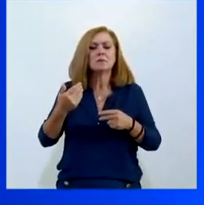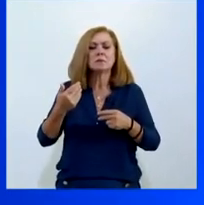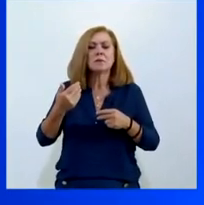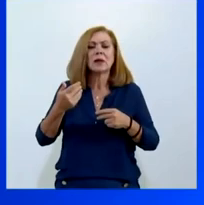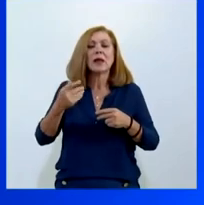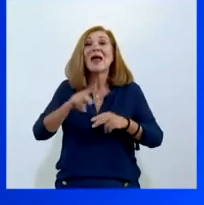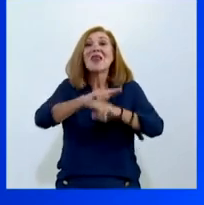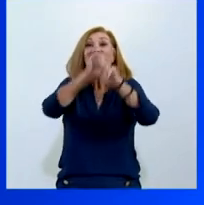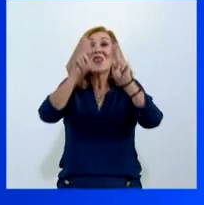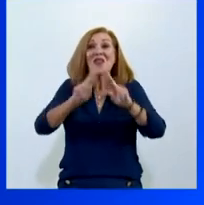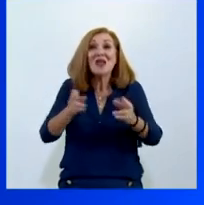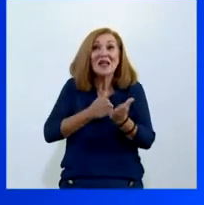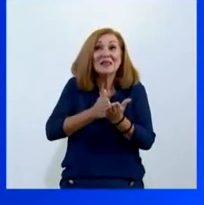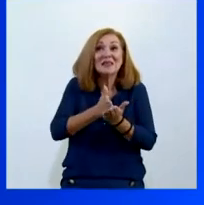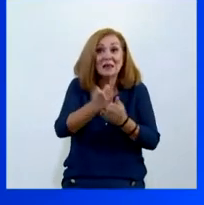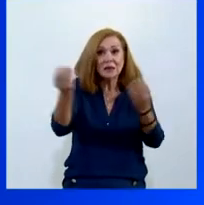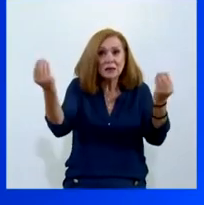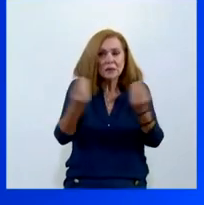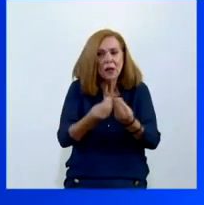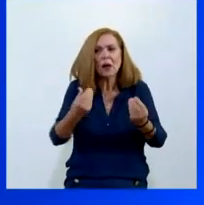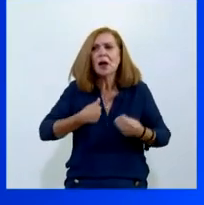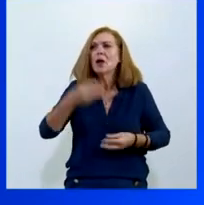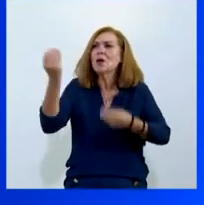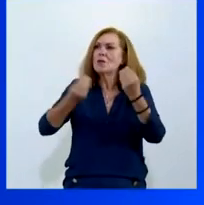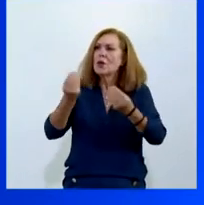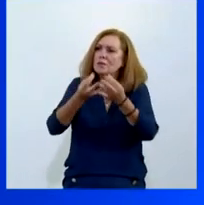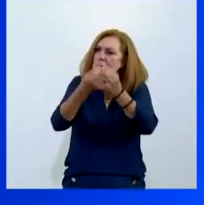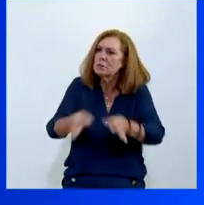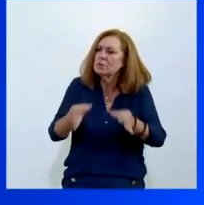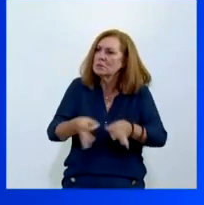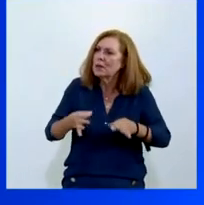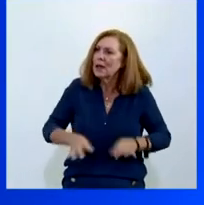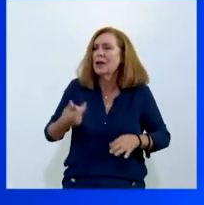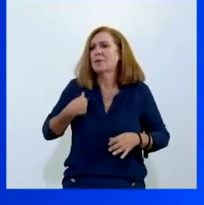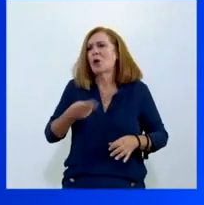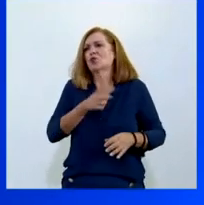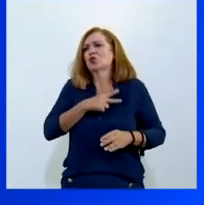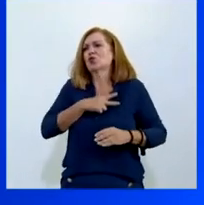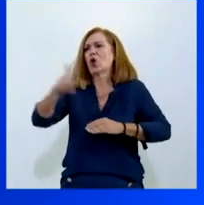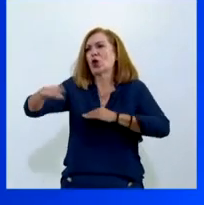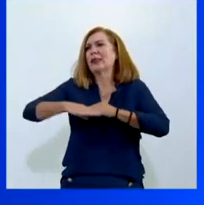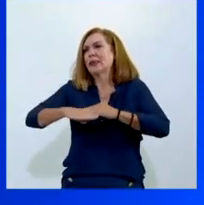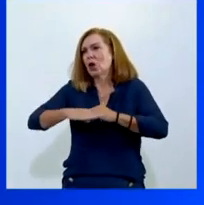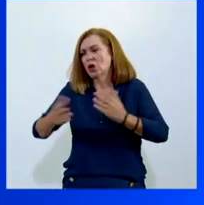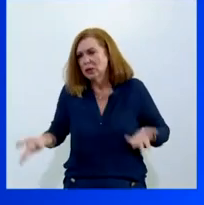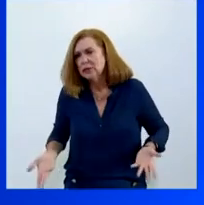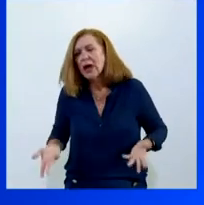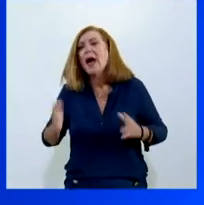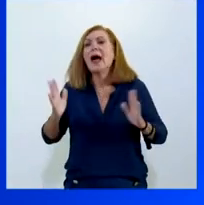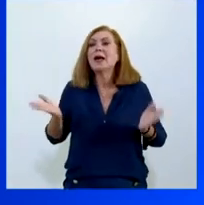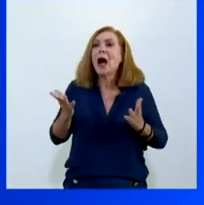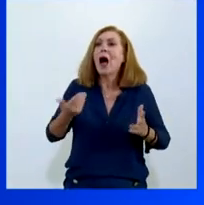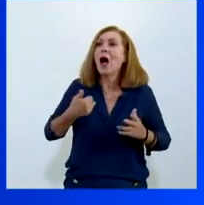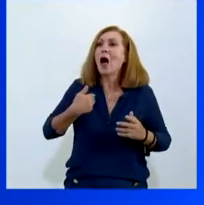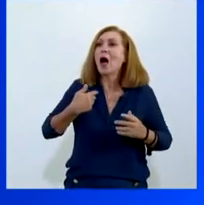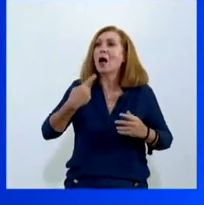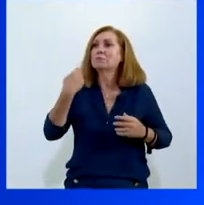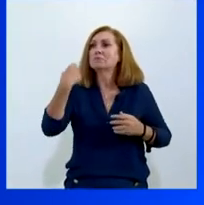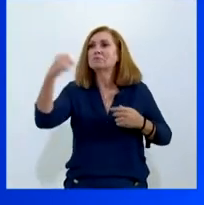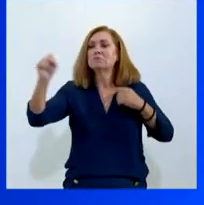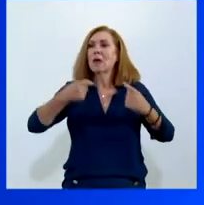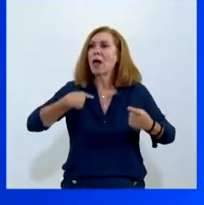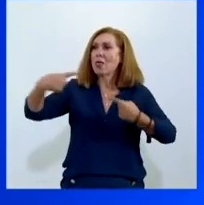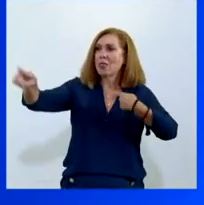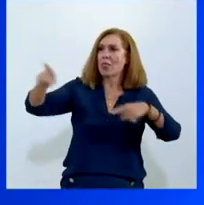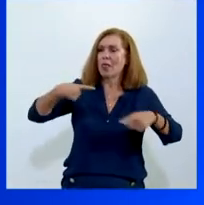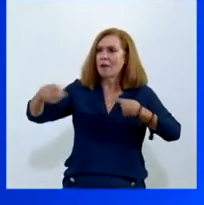το διεθνές δίκαιο και τους κανόνες καλής γειτονίας. Και όταν διαφωνούμε, να μην οδηγούμε τα πράγματα στα